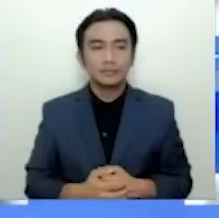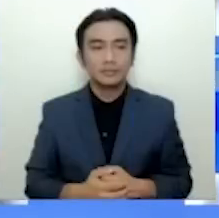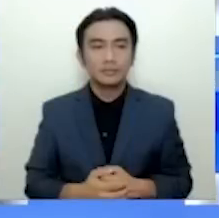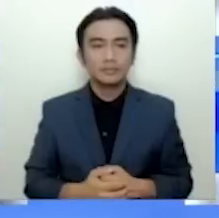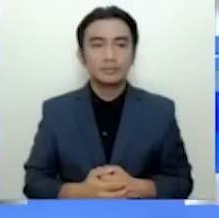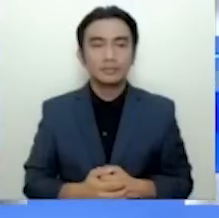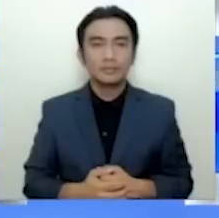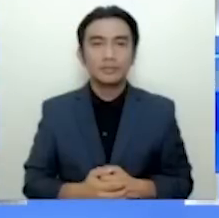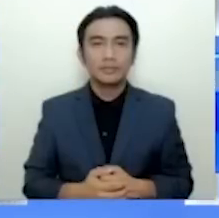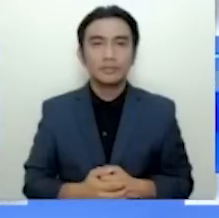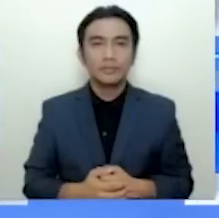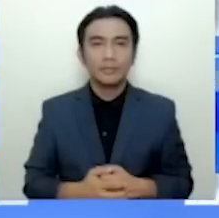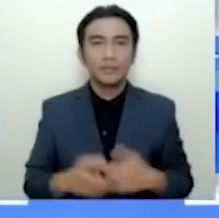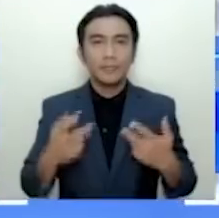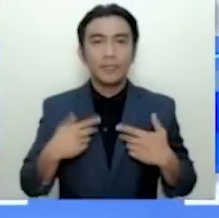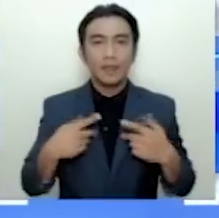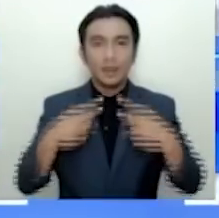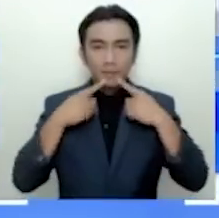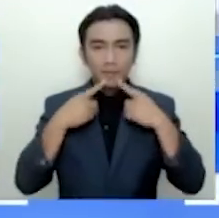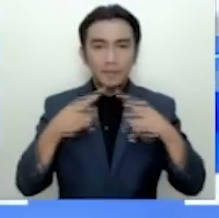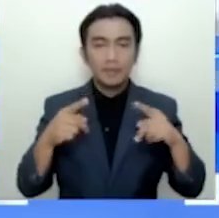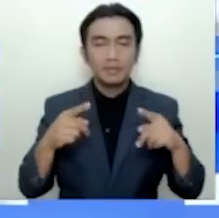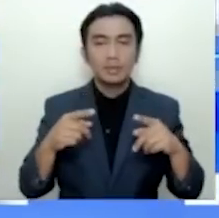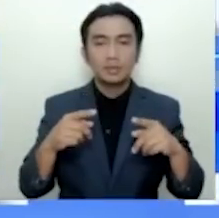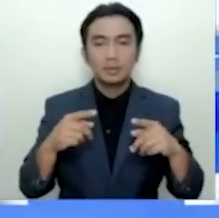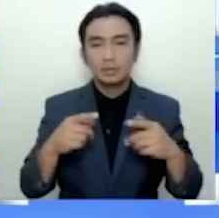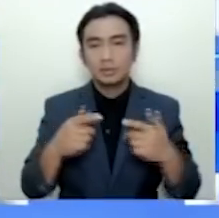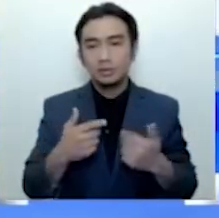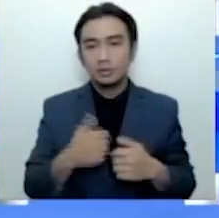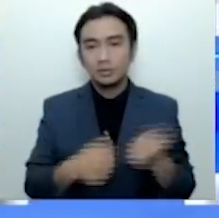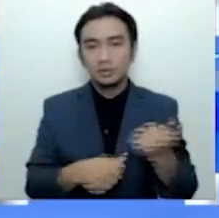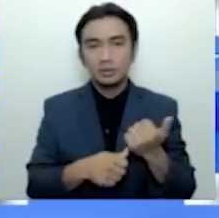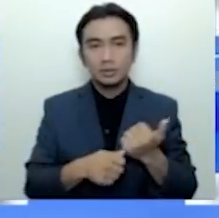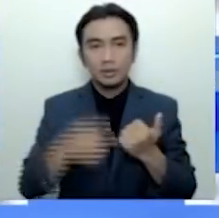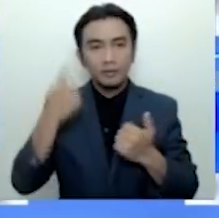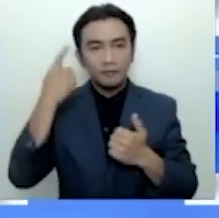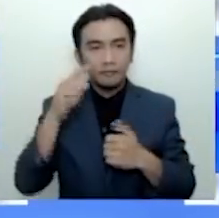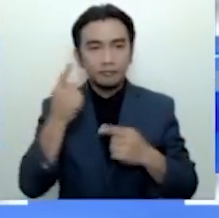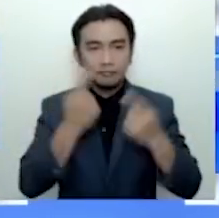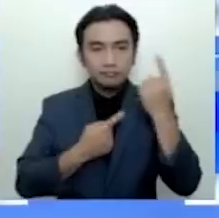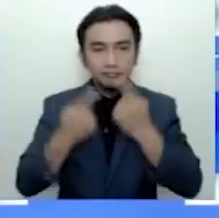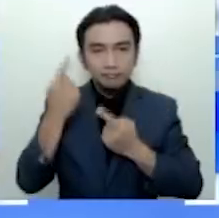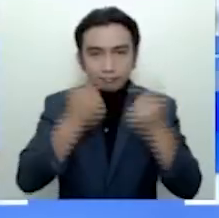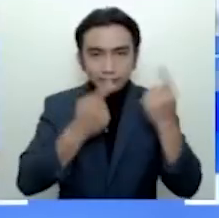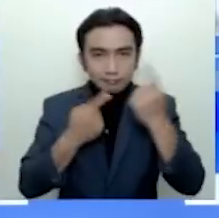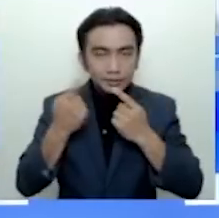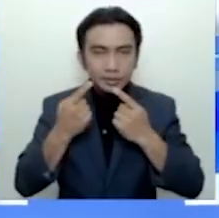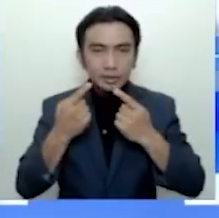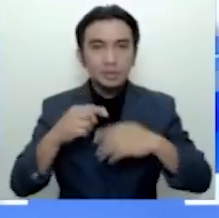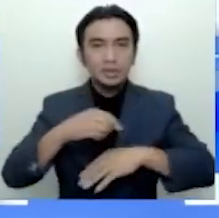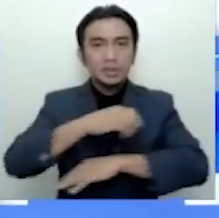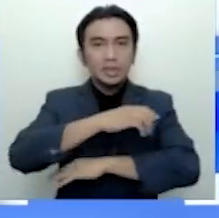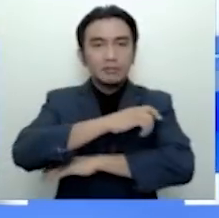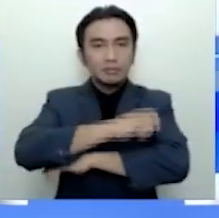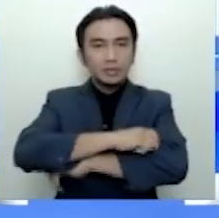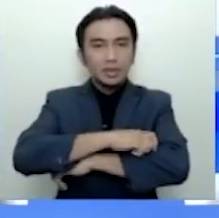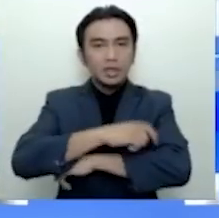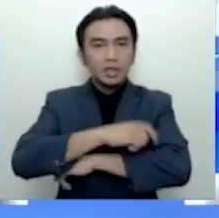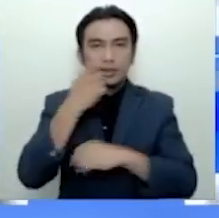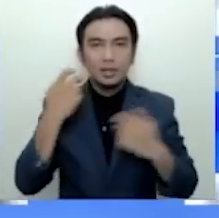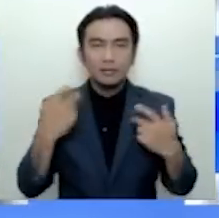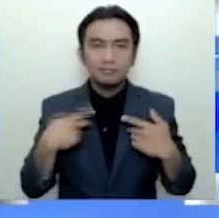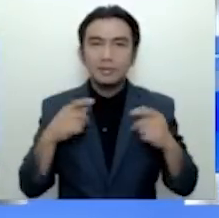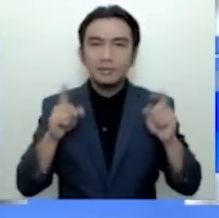Nakapwesto na ang public assistance at malasakit help desk sa mga paliparan sa bansa sa gitna ng inaasang exodus ngayong Semana